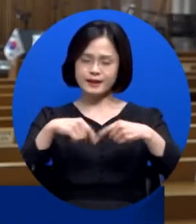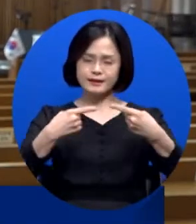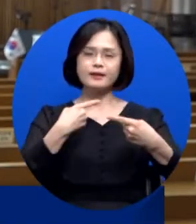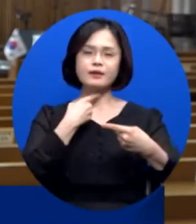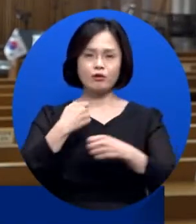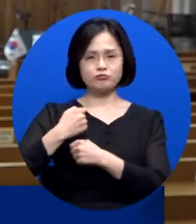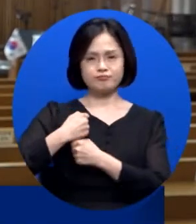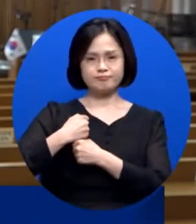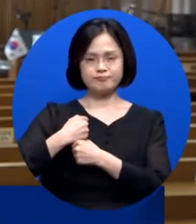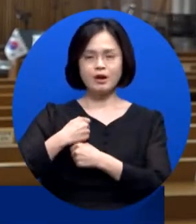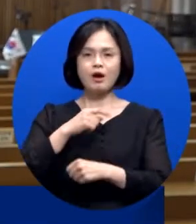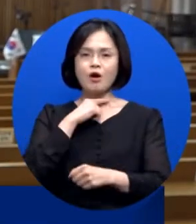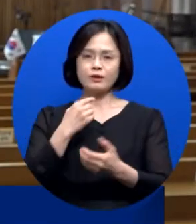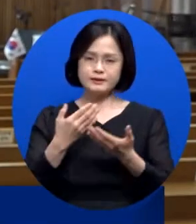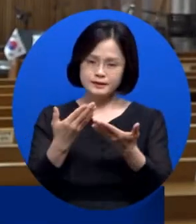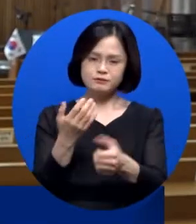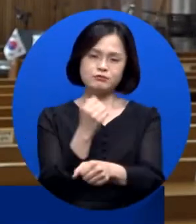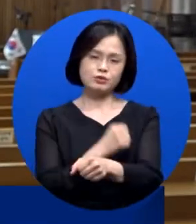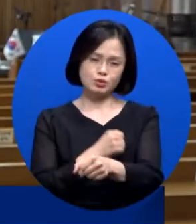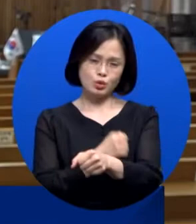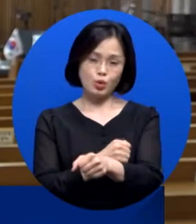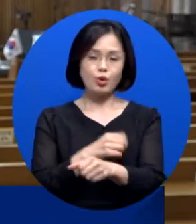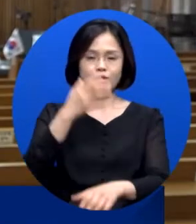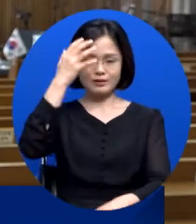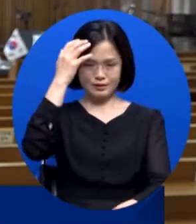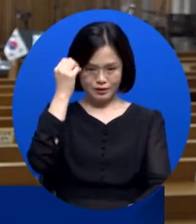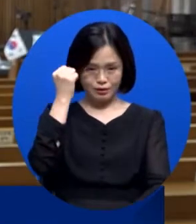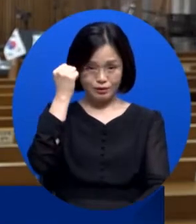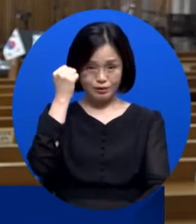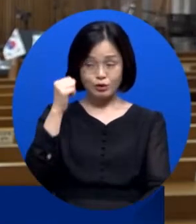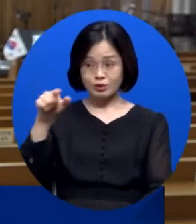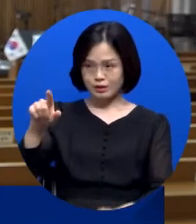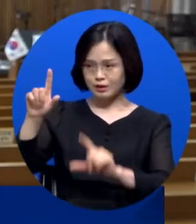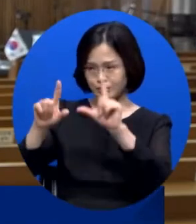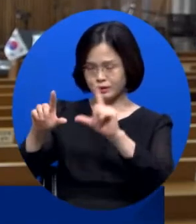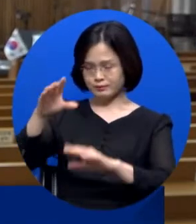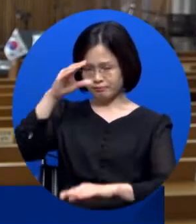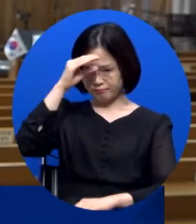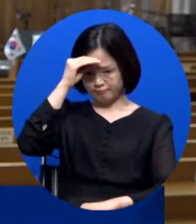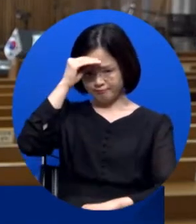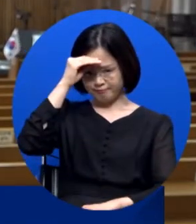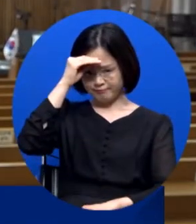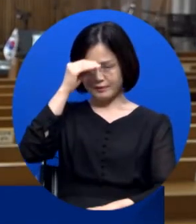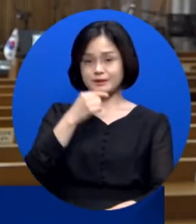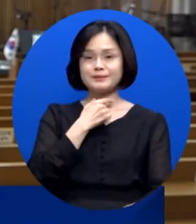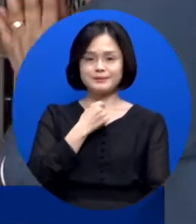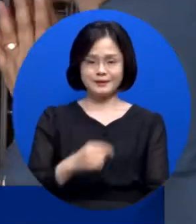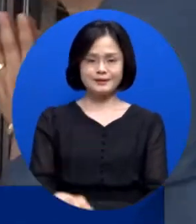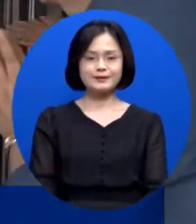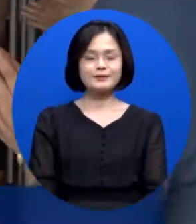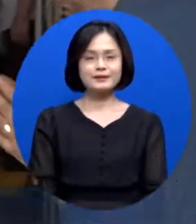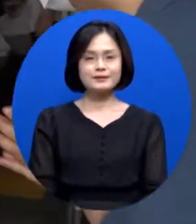나라를 위해서 헌신하고 기사 하는 그런 모습들을 본받는 것이 우리의 모임에 특징입니다